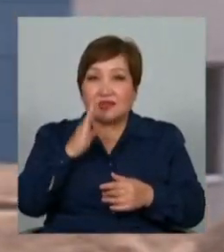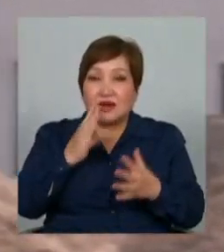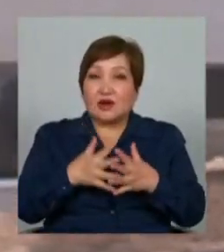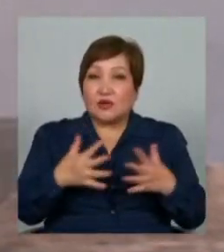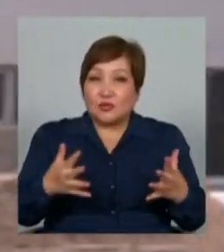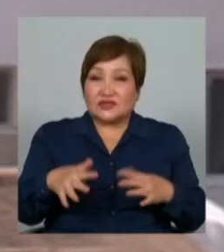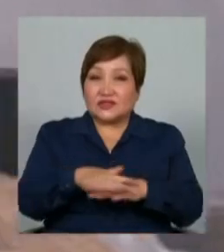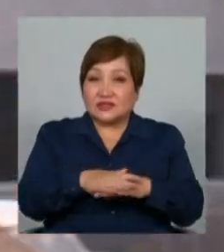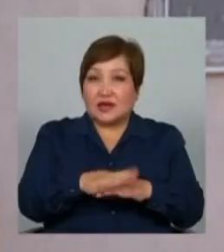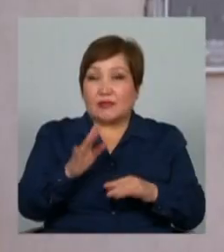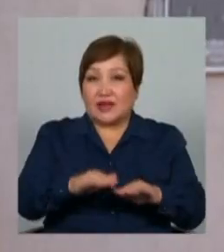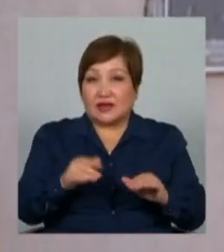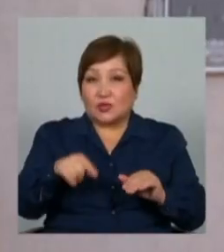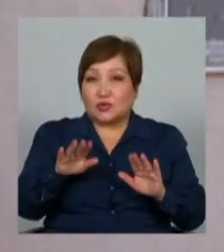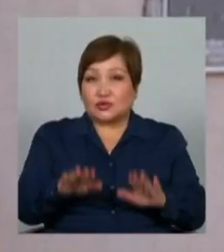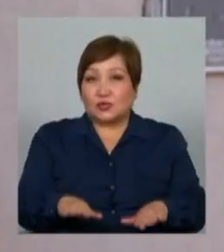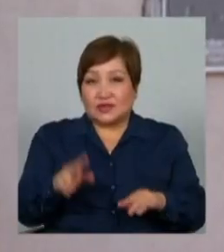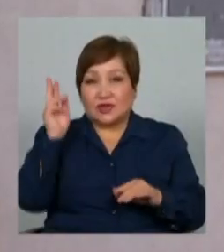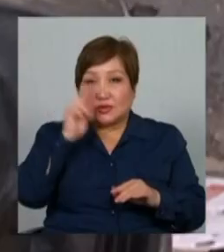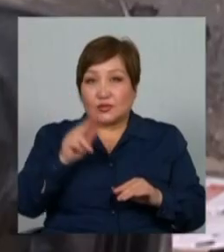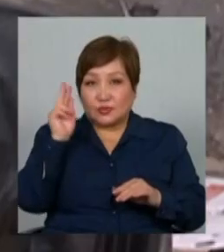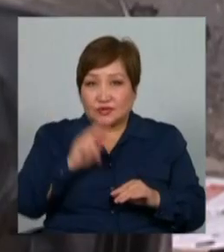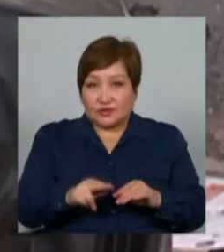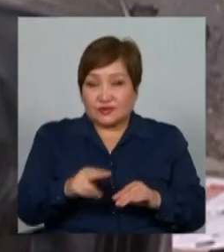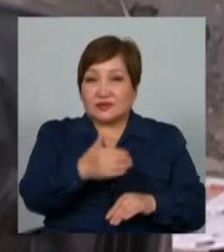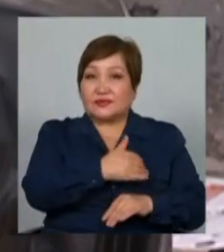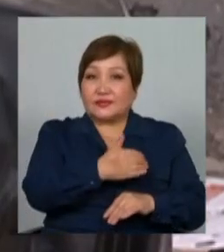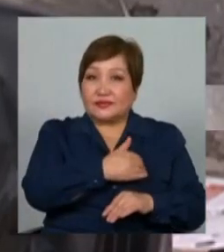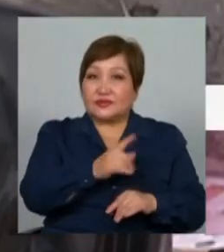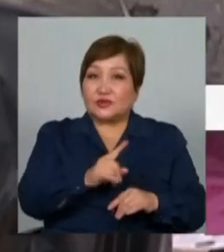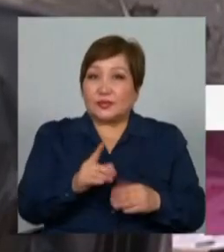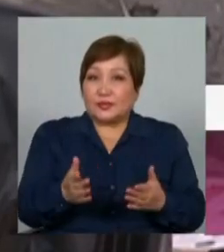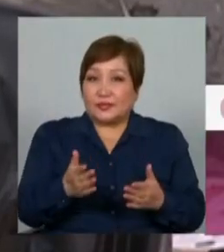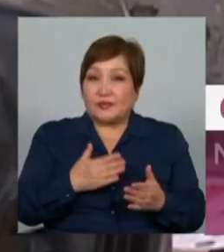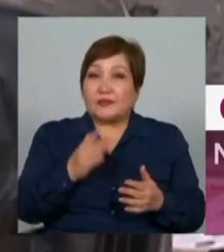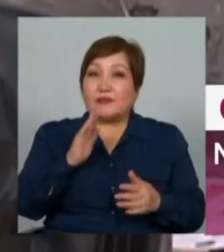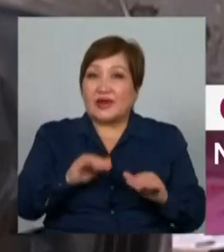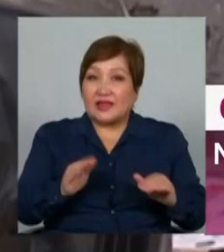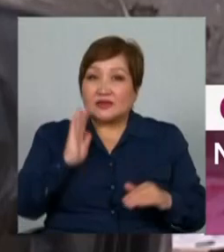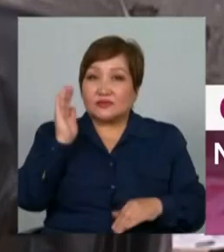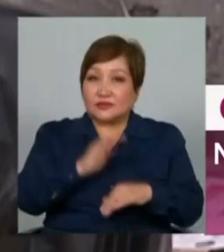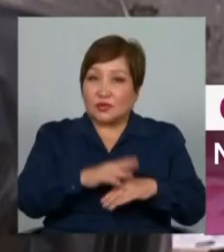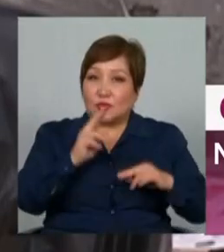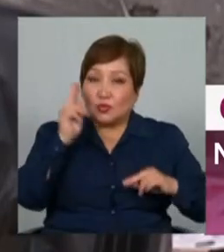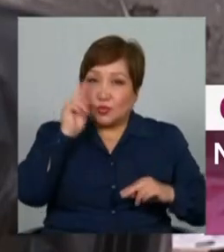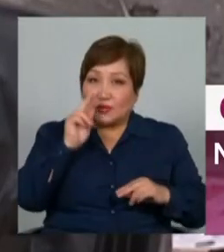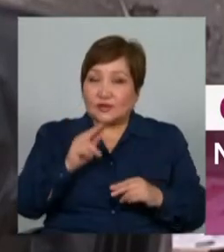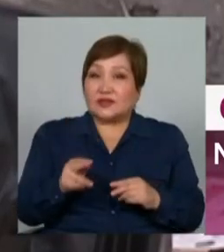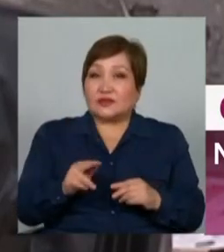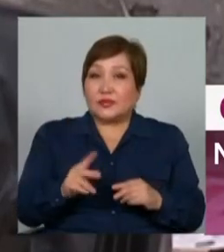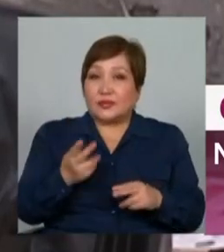балаларының осы оқу орнында дәріс алғанын қалайды. Балалар азаннан кешке дейін оқығандықтан, біз бұл ғимаратқа